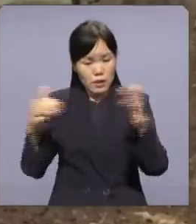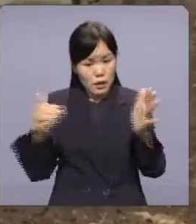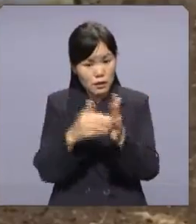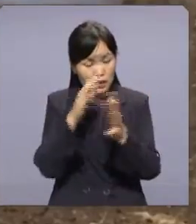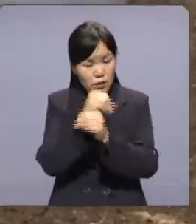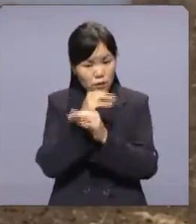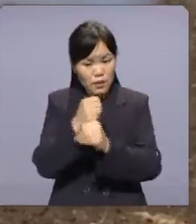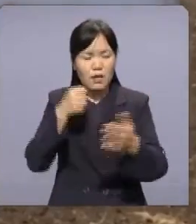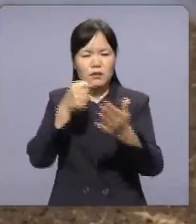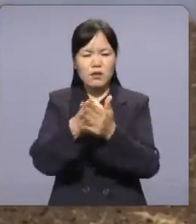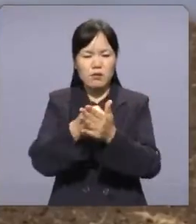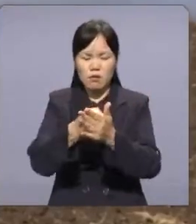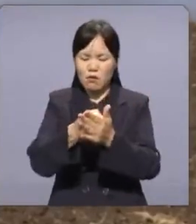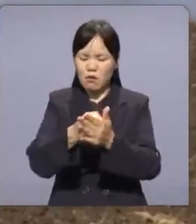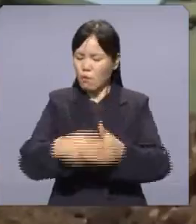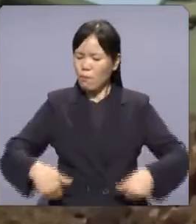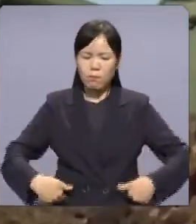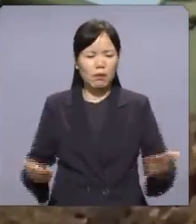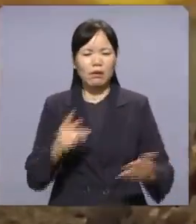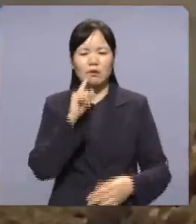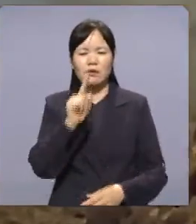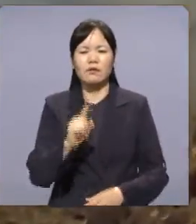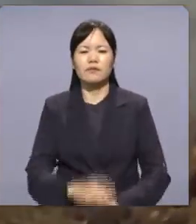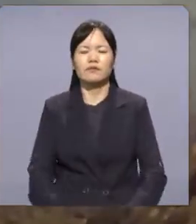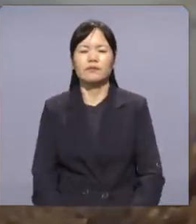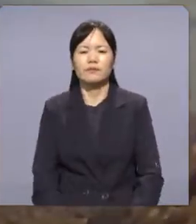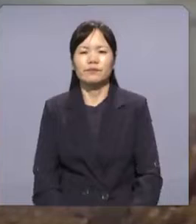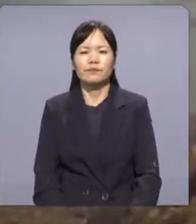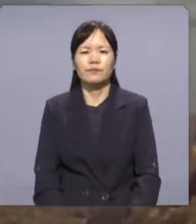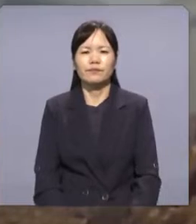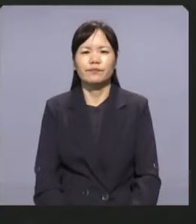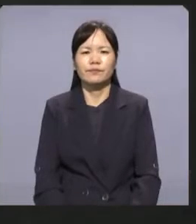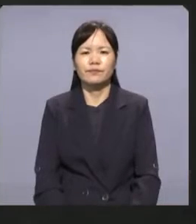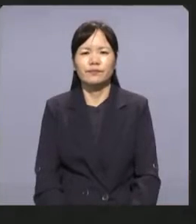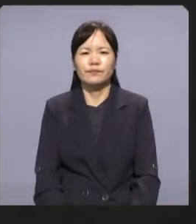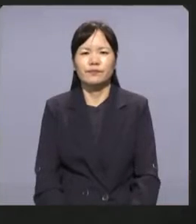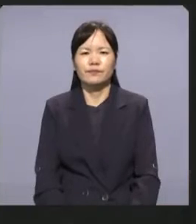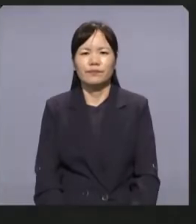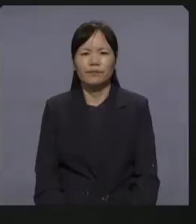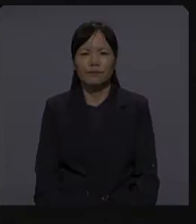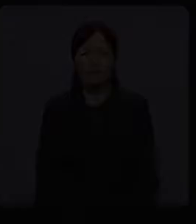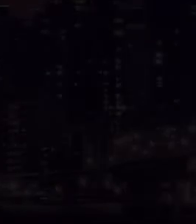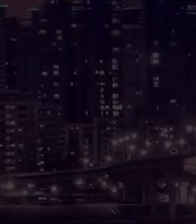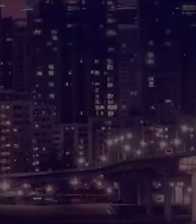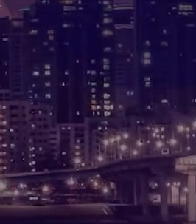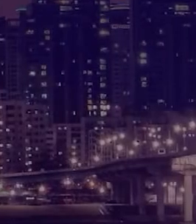시한을 정할 필요가 없다고 밝혔습니다. OBS 뉴스 황다인입니다.